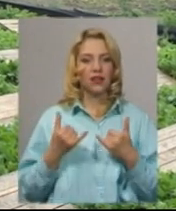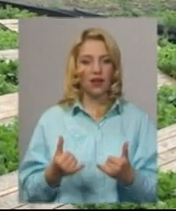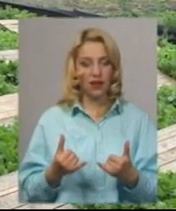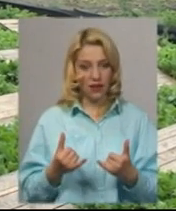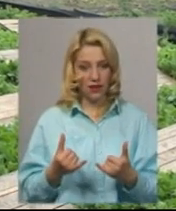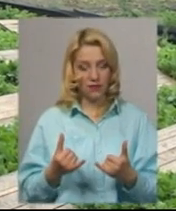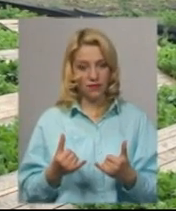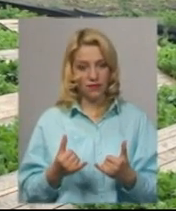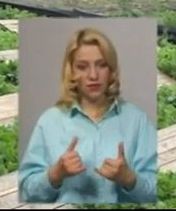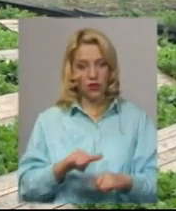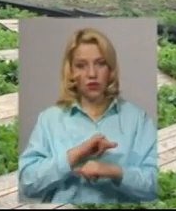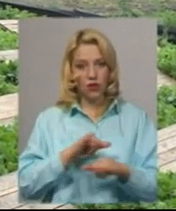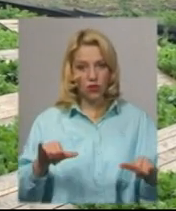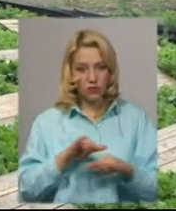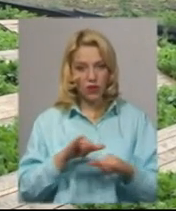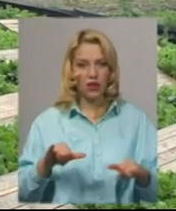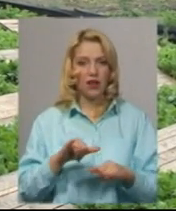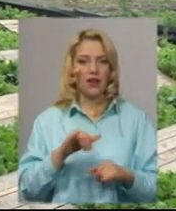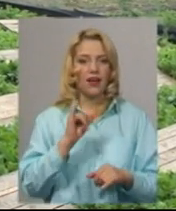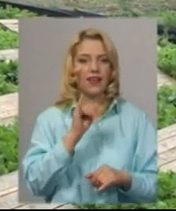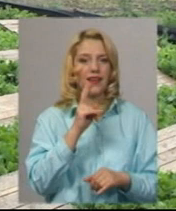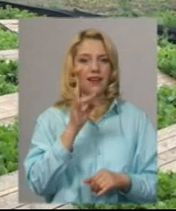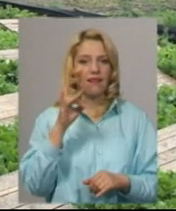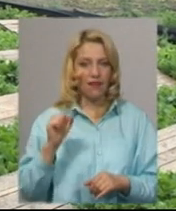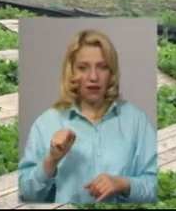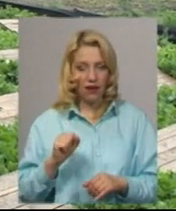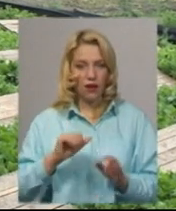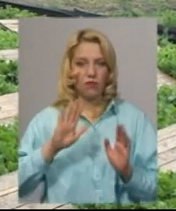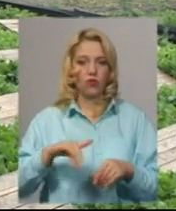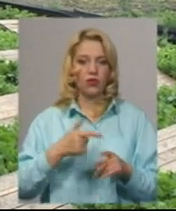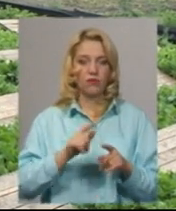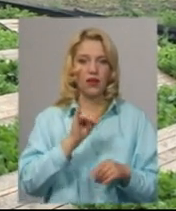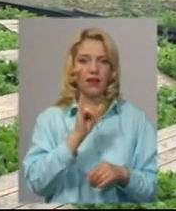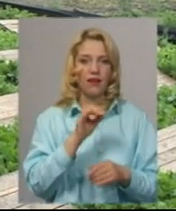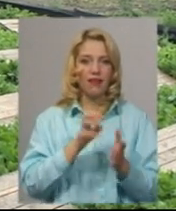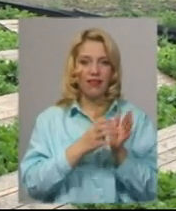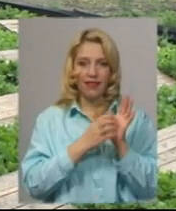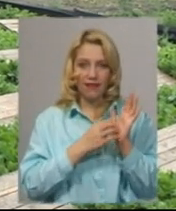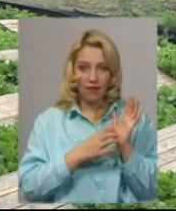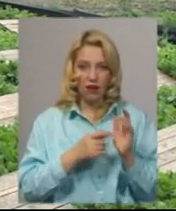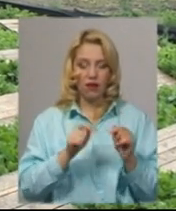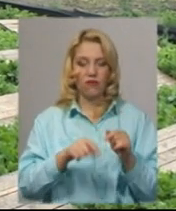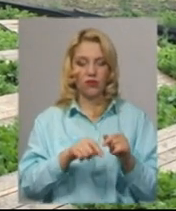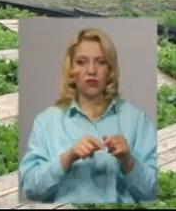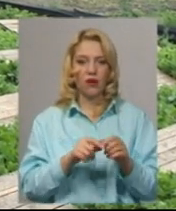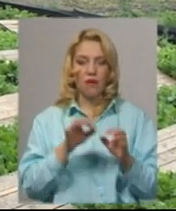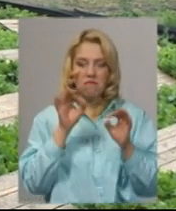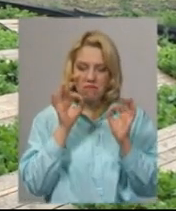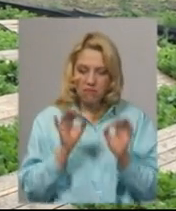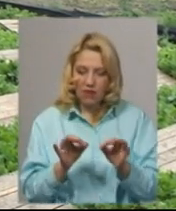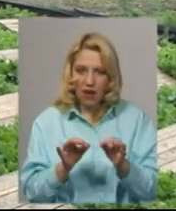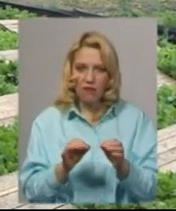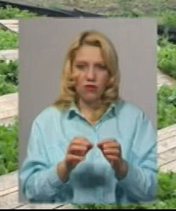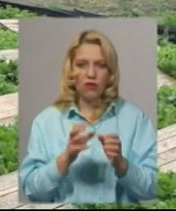відложити ікру. Далі з цієї ікри відбувається процес інкубації, тобто ікра інкубується і з неї